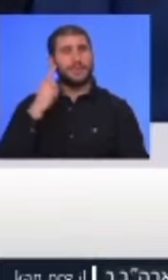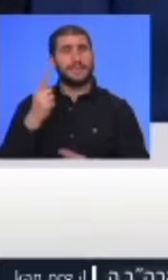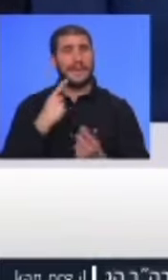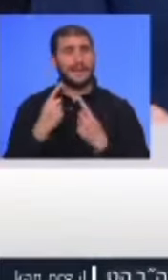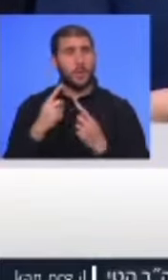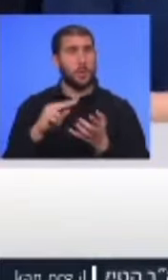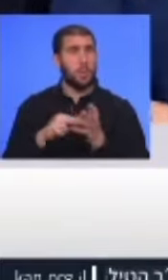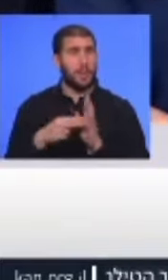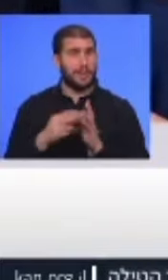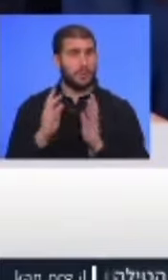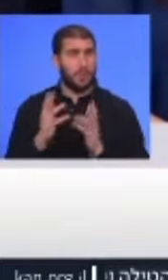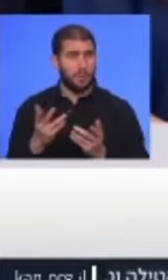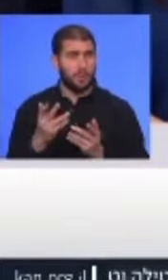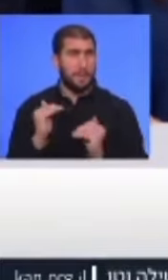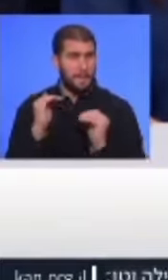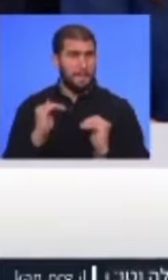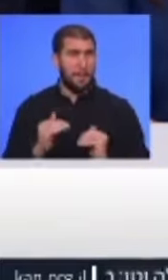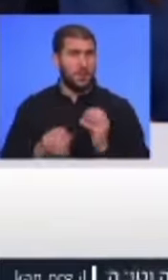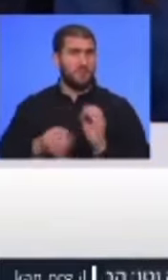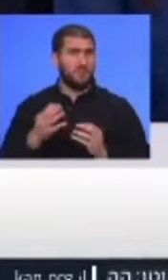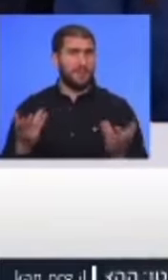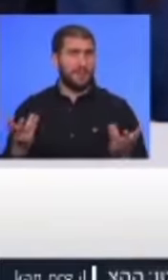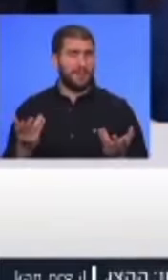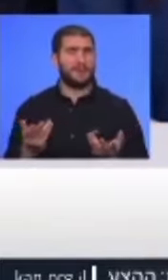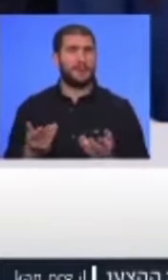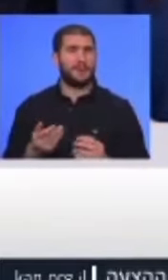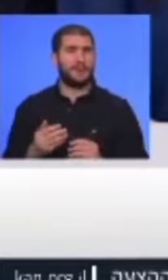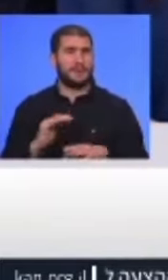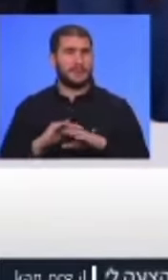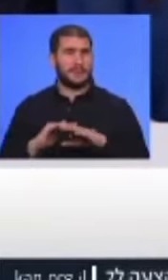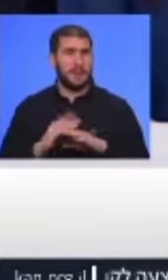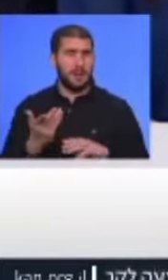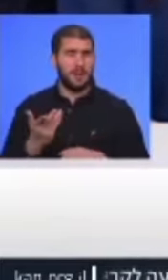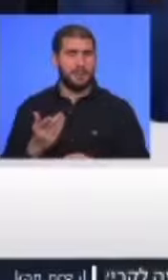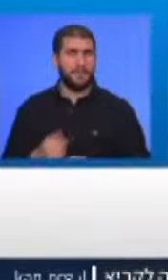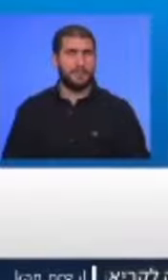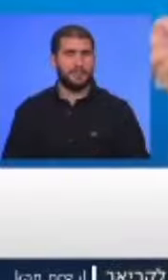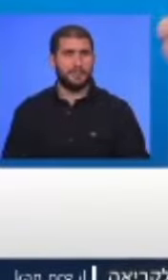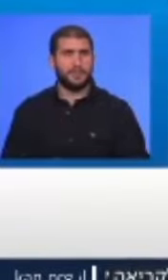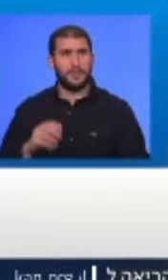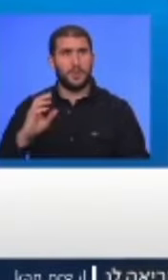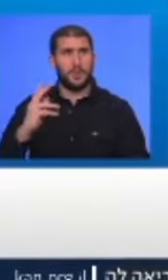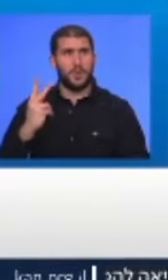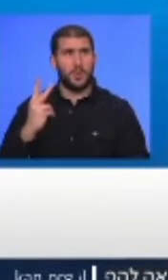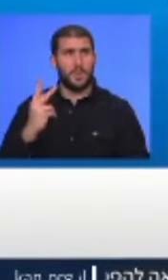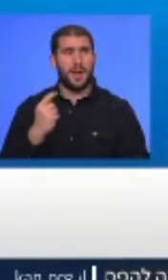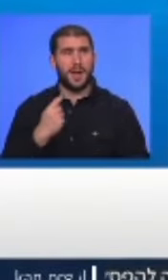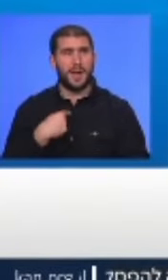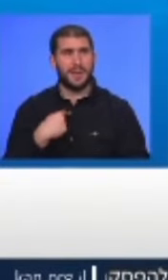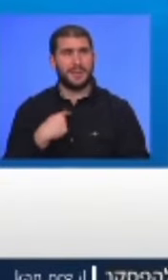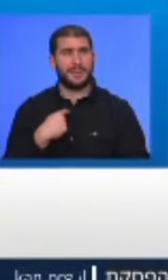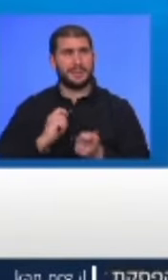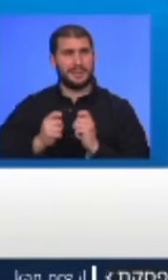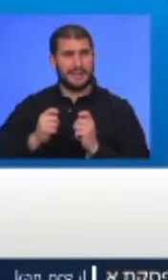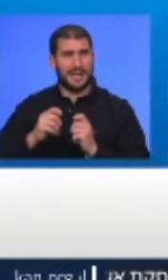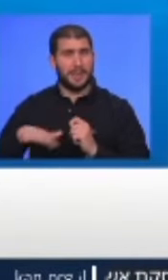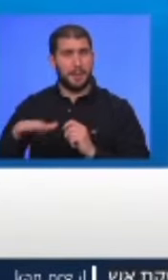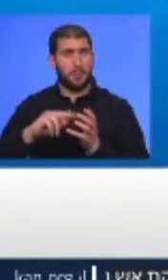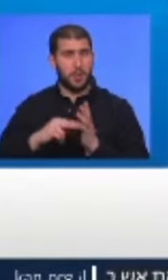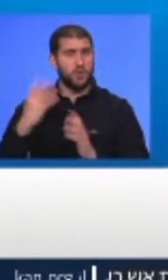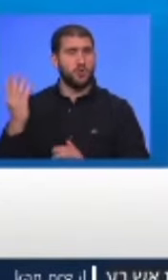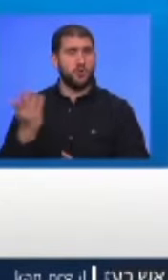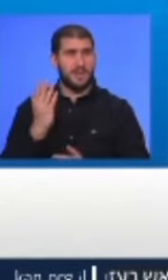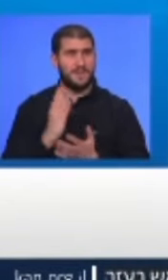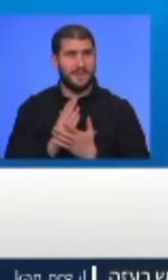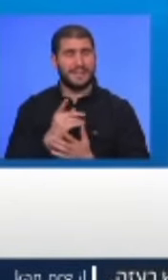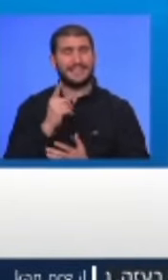פוליטי, פחות משפטי. לא, משפטי, אני... סליחה, מר קורב, אני סיקרתי את המערכת הפוליטית הרבה שנים,